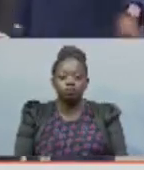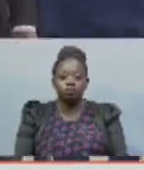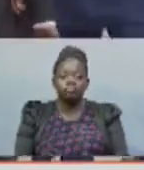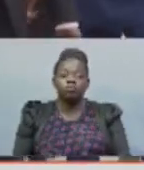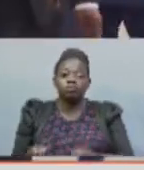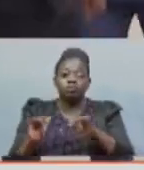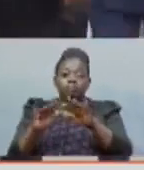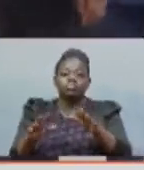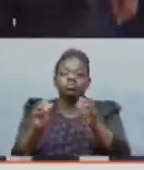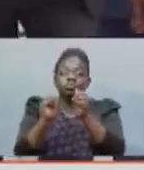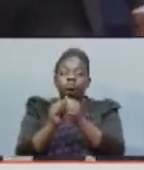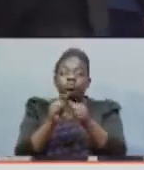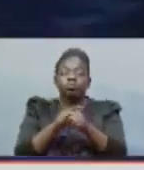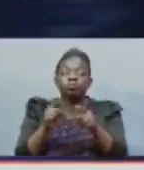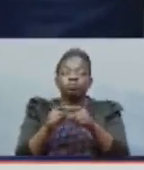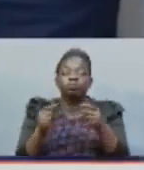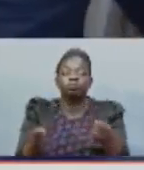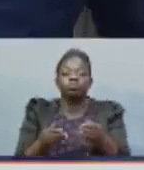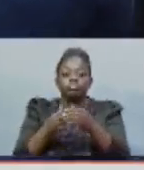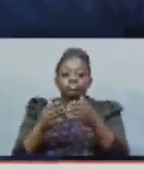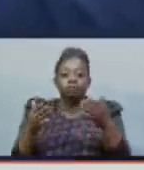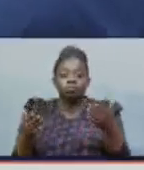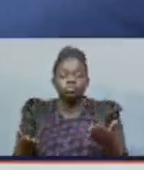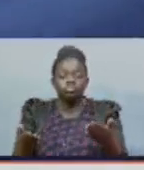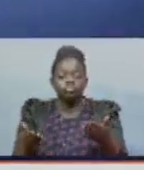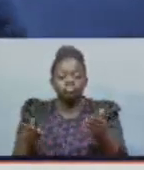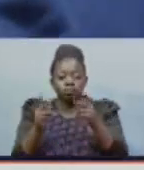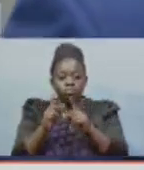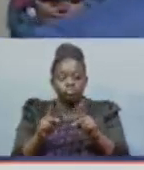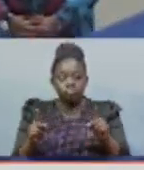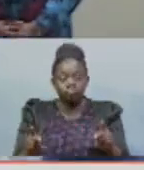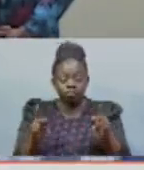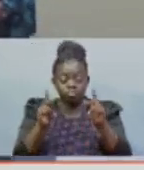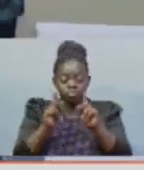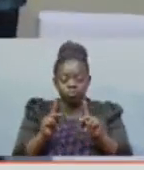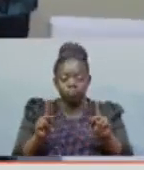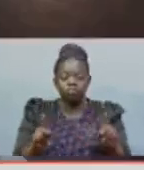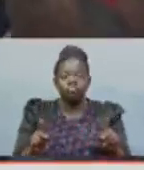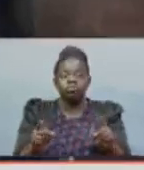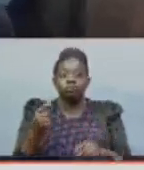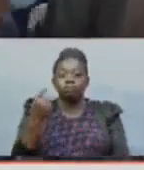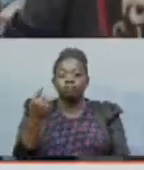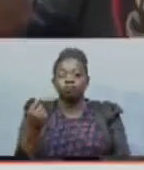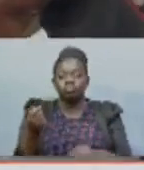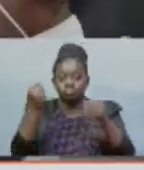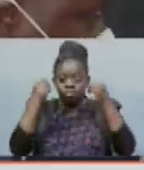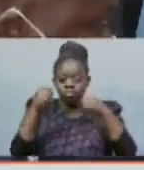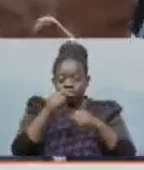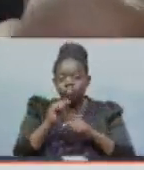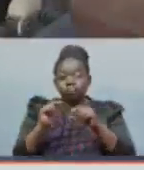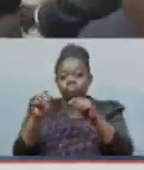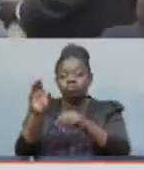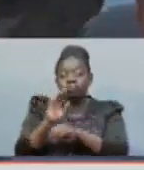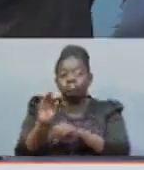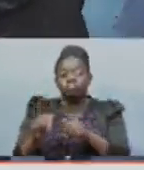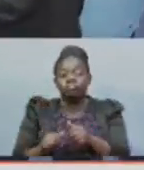Okungana runo lwa mulundi gwa 10 nga lwetabiddwa mu bakulembeze nga eseretekeddwa ku mirembe obutebenkevu n'okolerera obumu. Zeni Museveni mukugenda mu DR